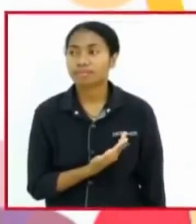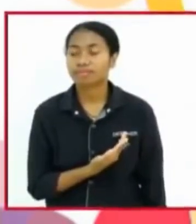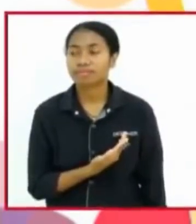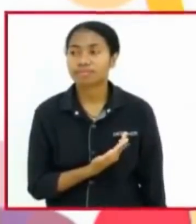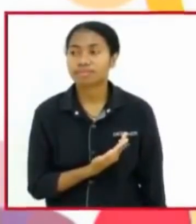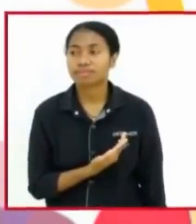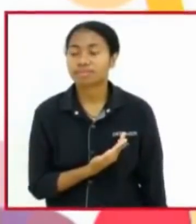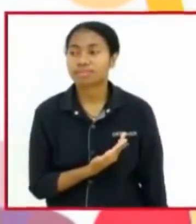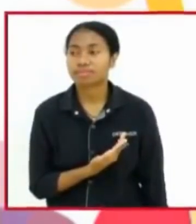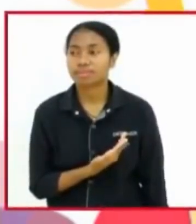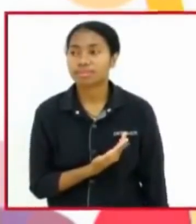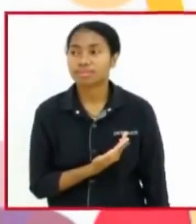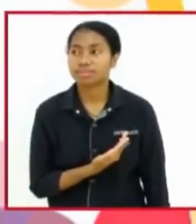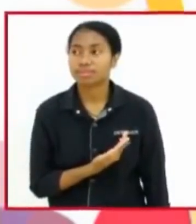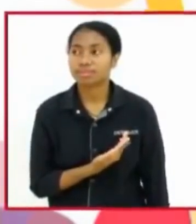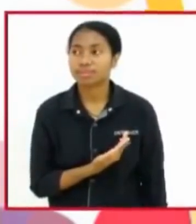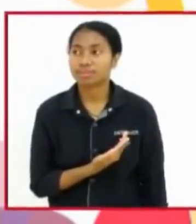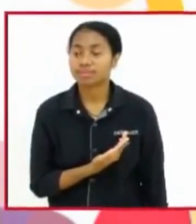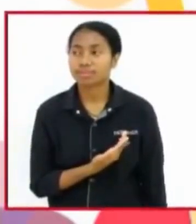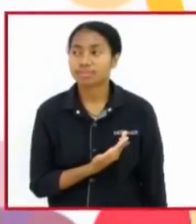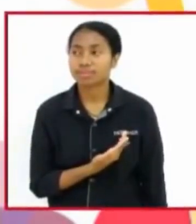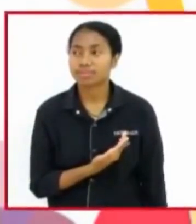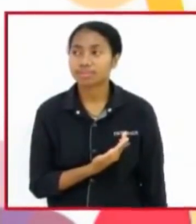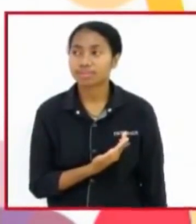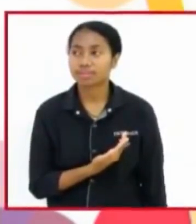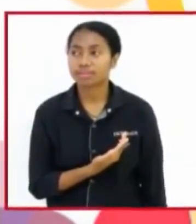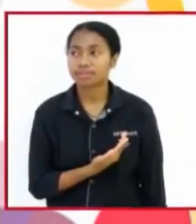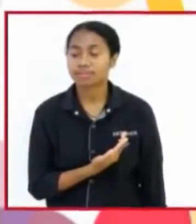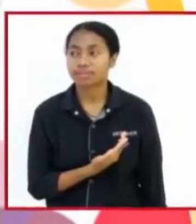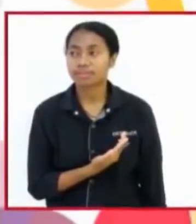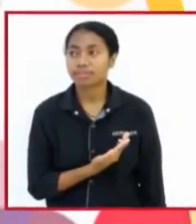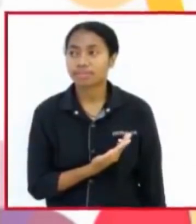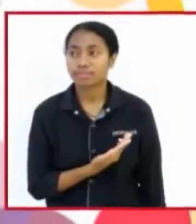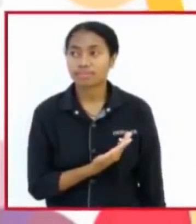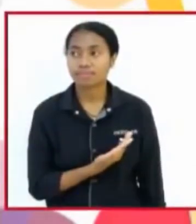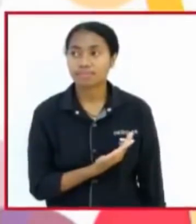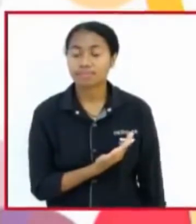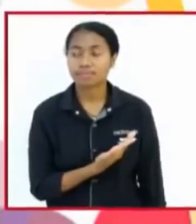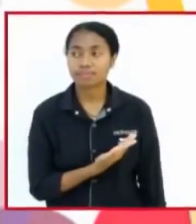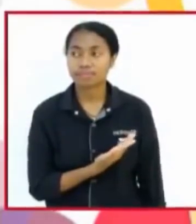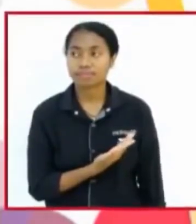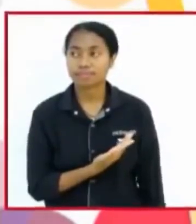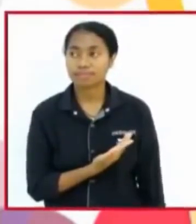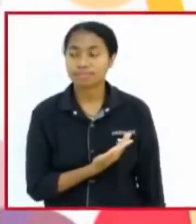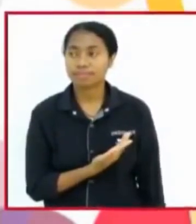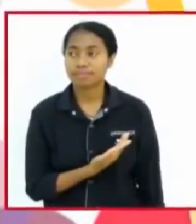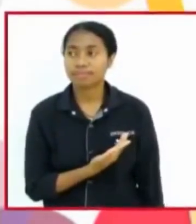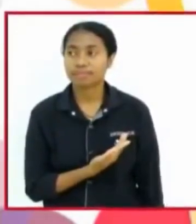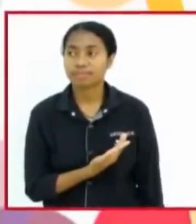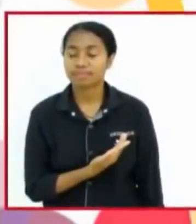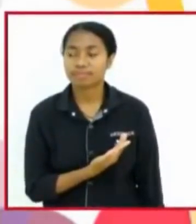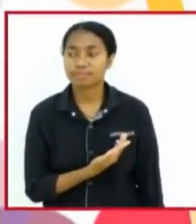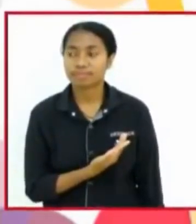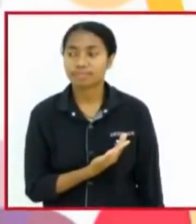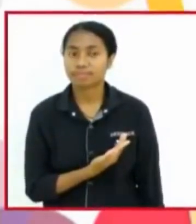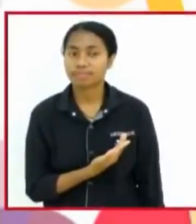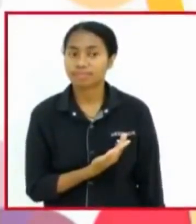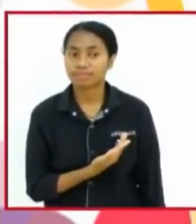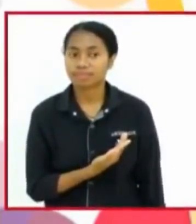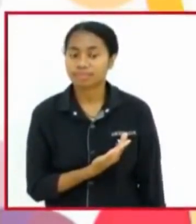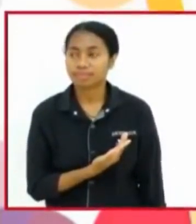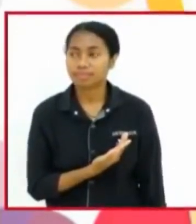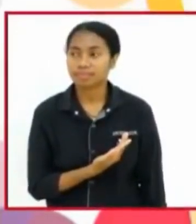mereka harus mengandalkan diri mereka sendiri dan itu tidak mudah ada banyak keraguan dan kegelisahan dalam kepemimpinan politik